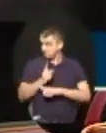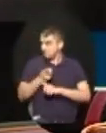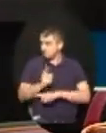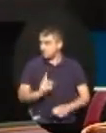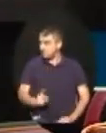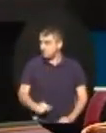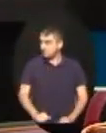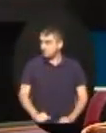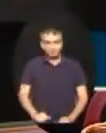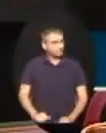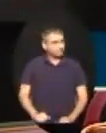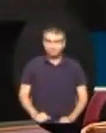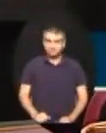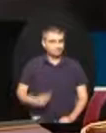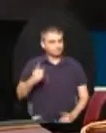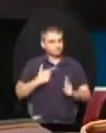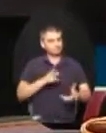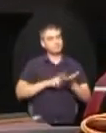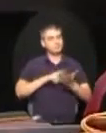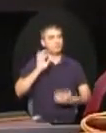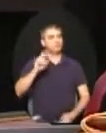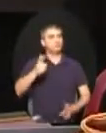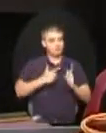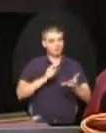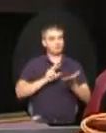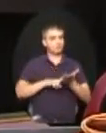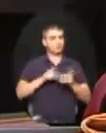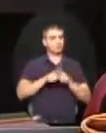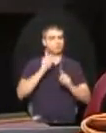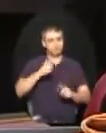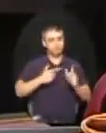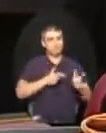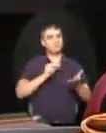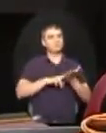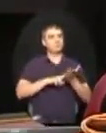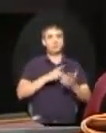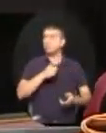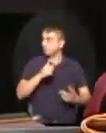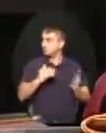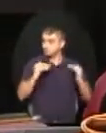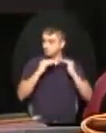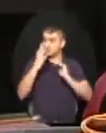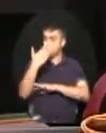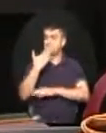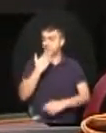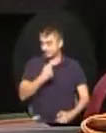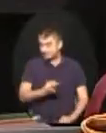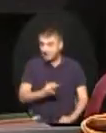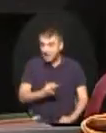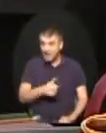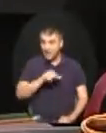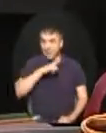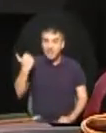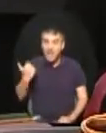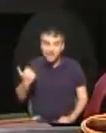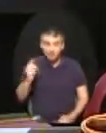פרובוקטורית? לא, היא נלחמת על זכויותיה, והיא נלחמת על זכויותיה כמו שצריך להילחם על זכויות. זו שמשווה את מדינת ישראל